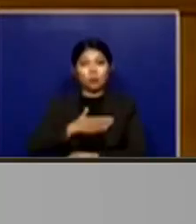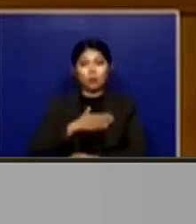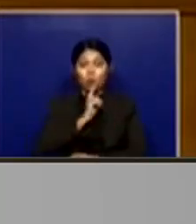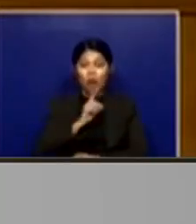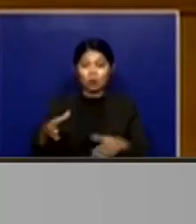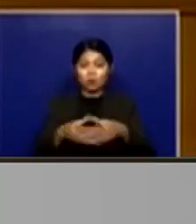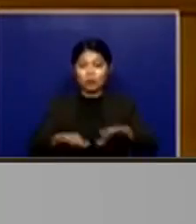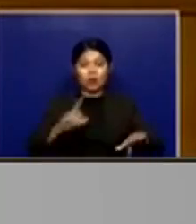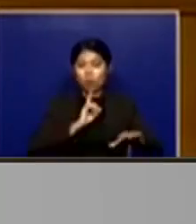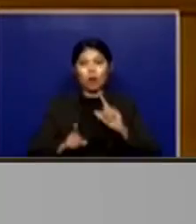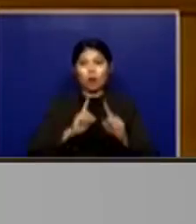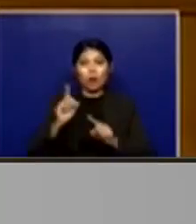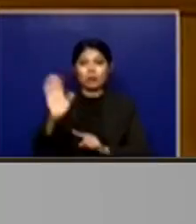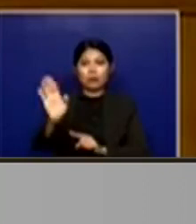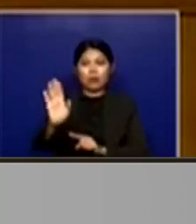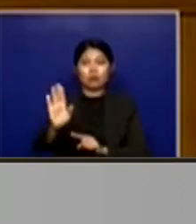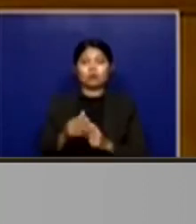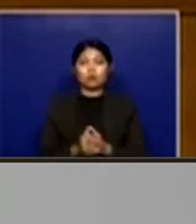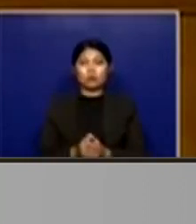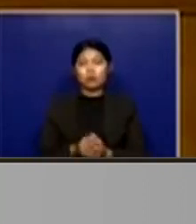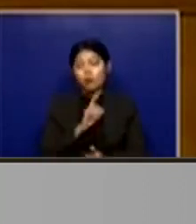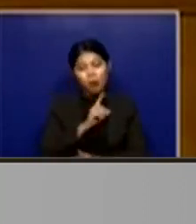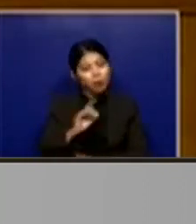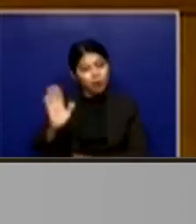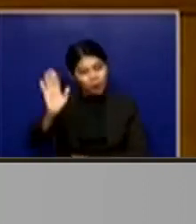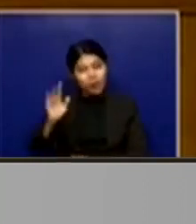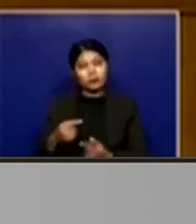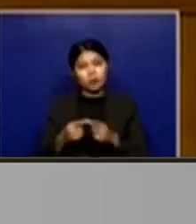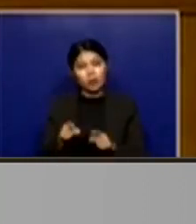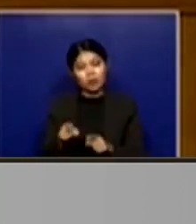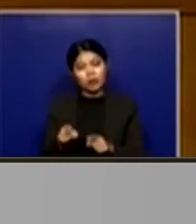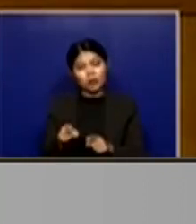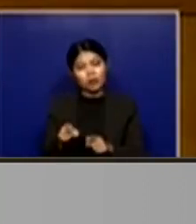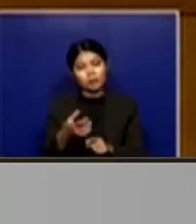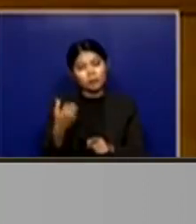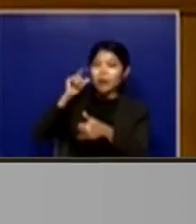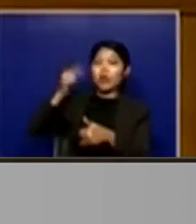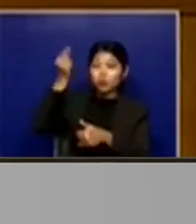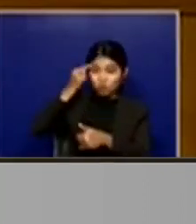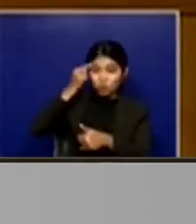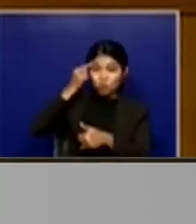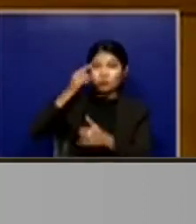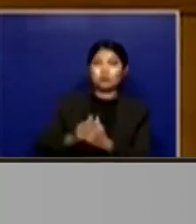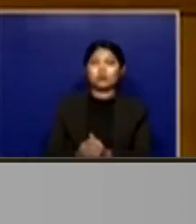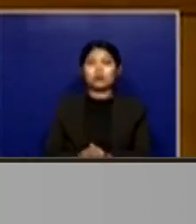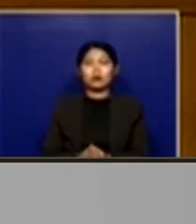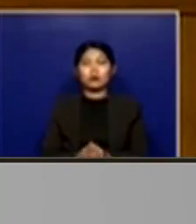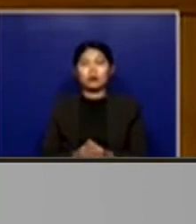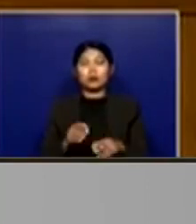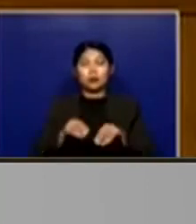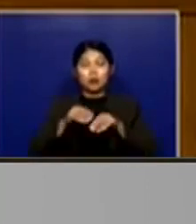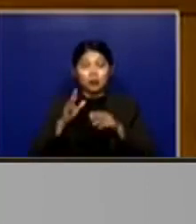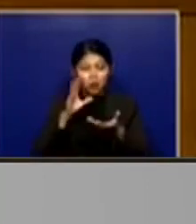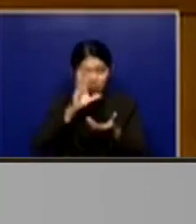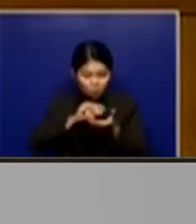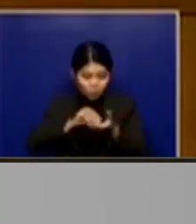าแต่ผมโทษแบบมีอะไรหรือเปล่าผมไม่ทราบในขณะที่เราติดต่อสื่อสารในโลกโซเ